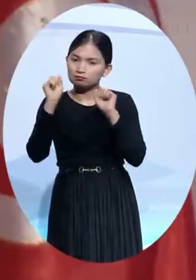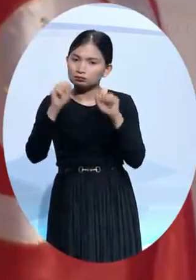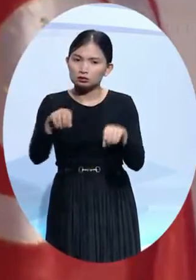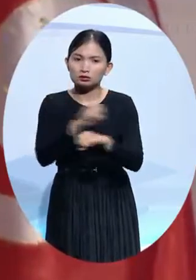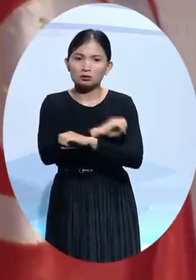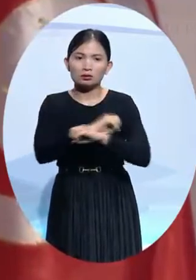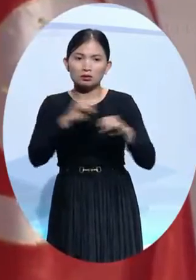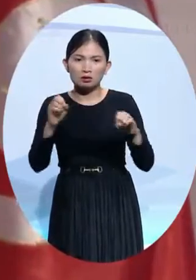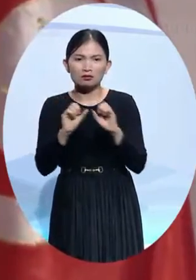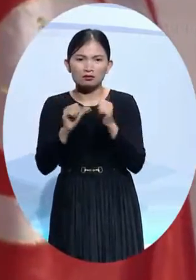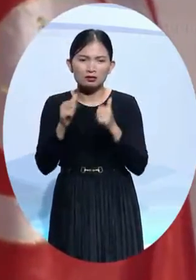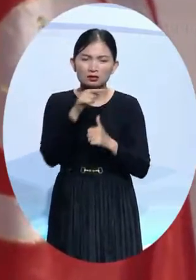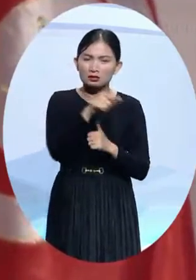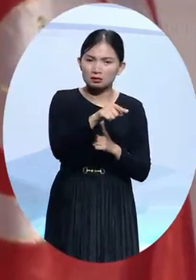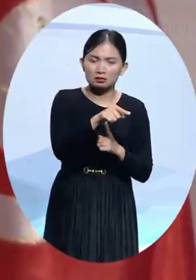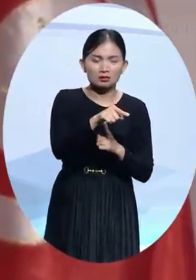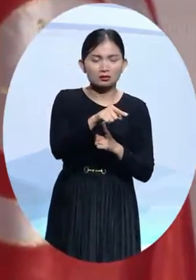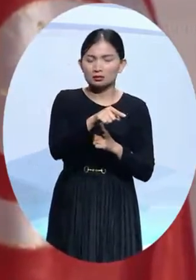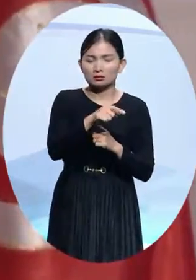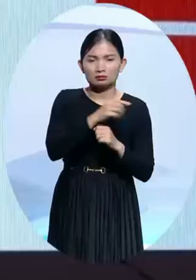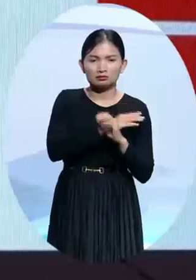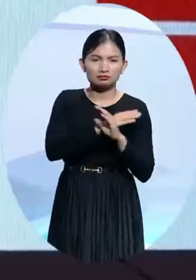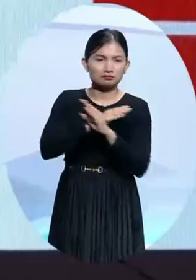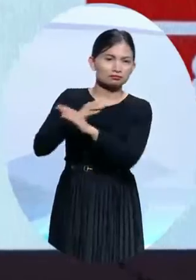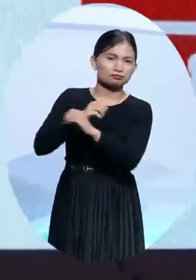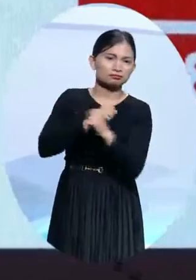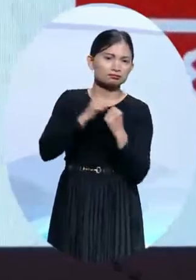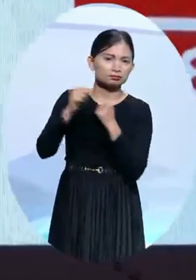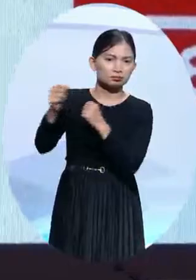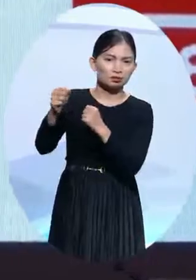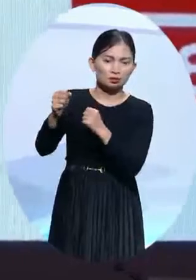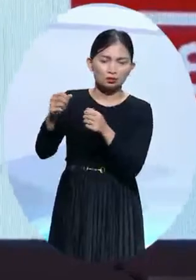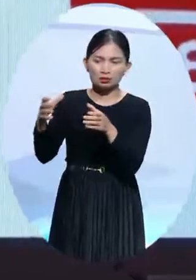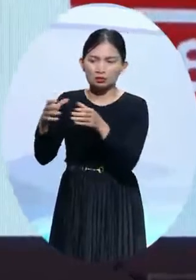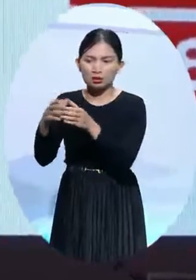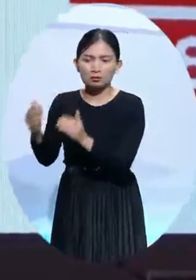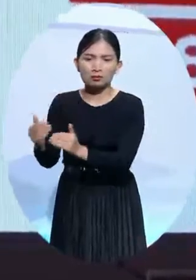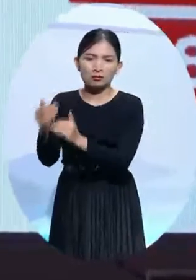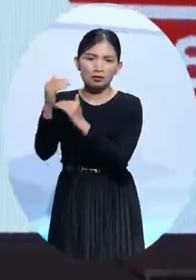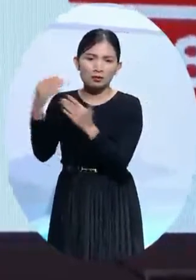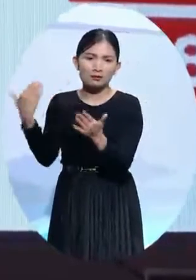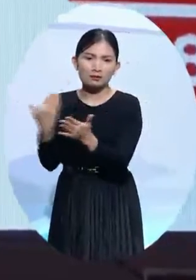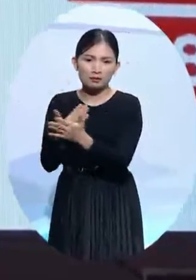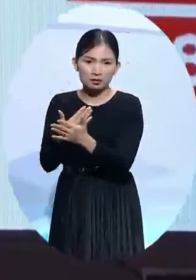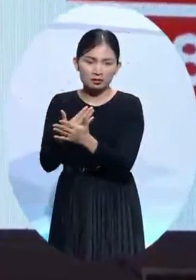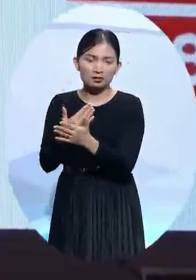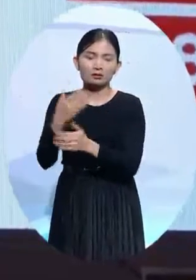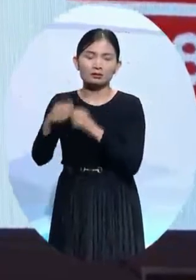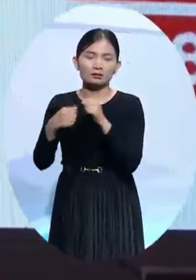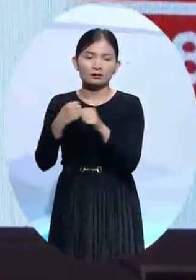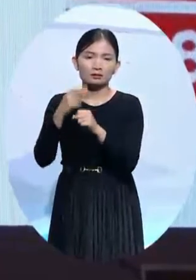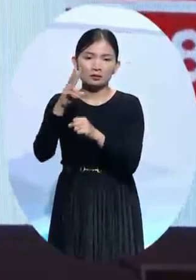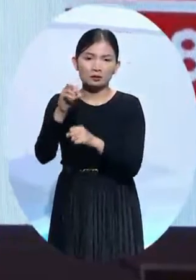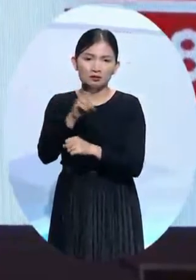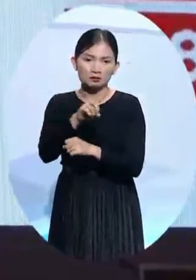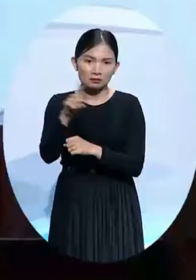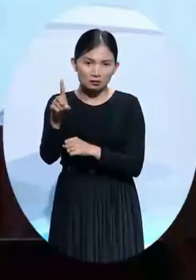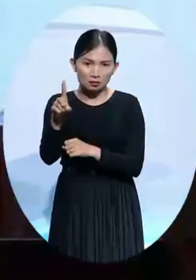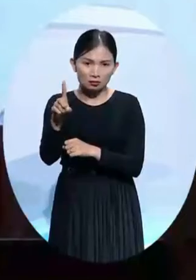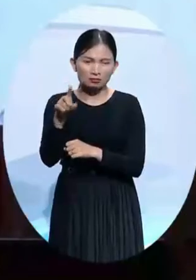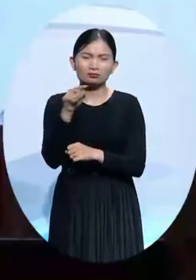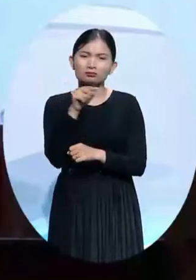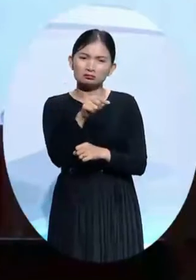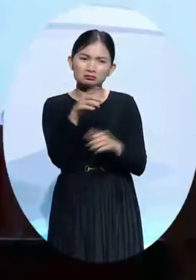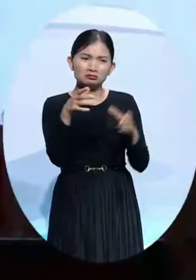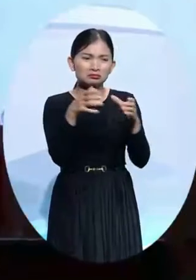trẻ, vốn xuất hiện sau cuộc nổi dậy mùa xuân Ả Rập ở Tunisia năm 2011. Các nhóm đối lập lên án chính quyền là thổi phồng